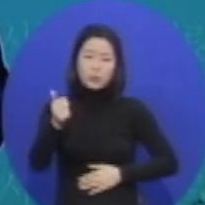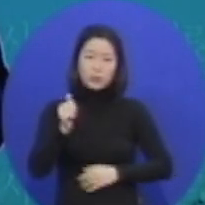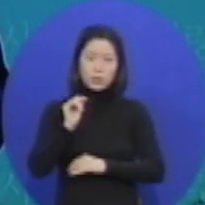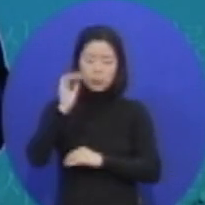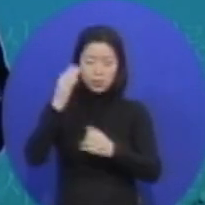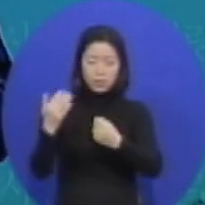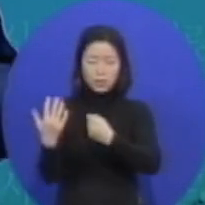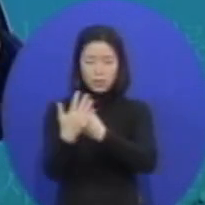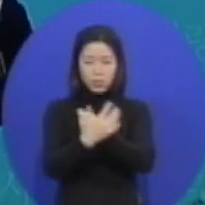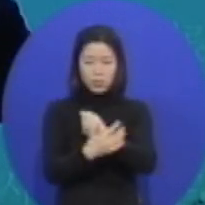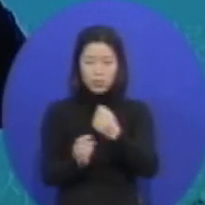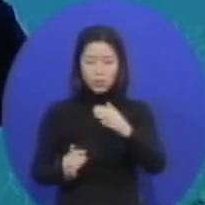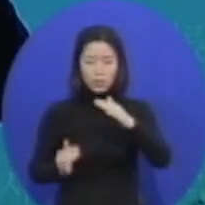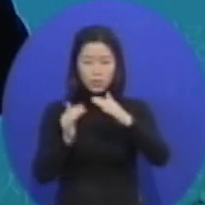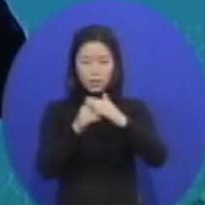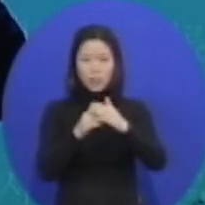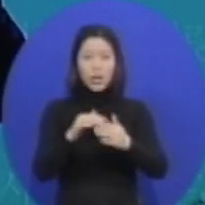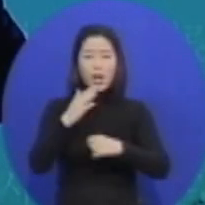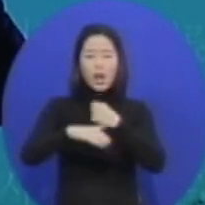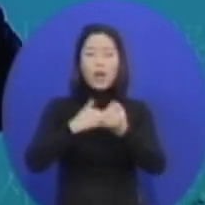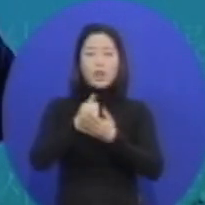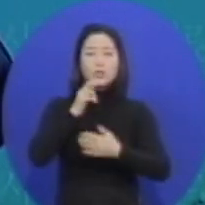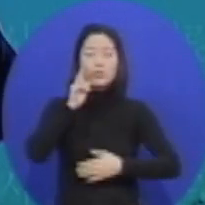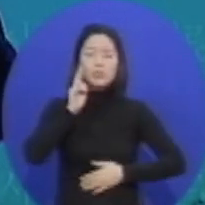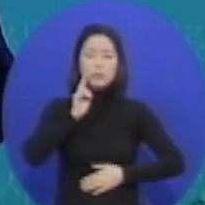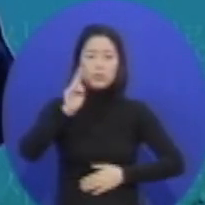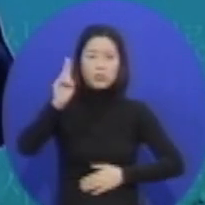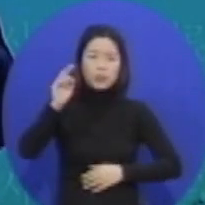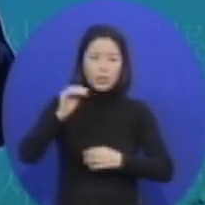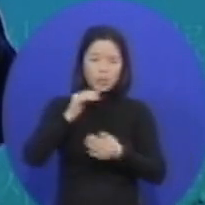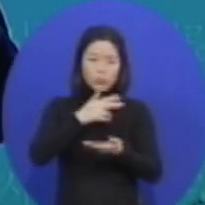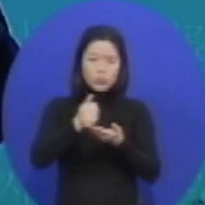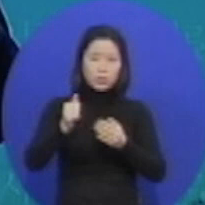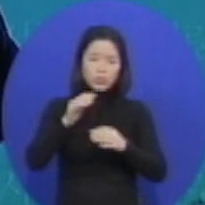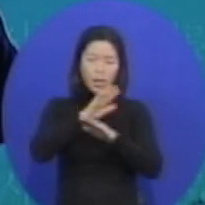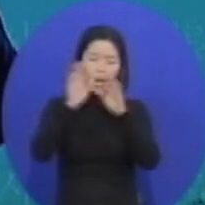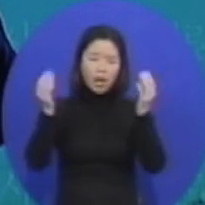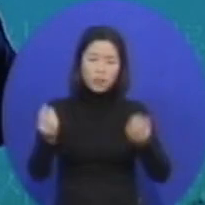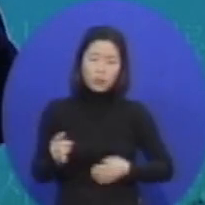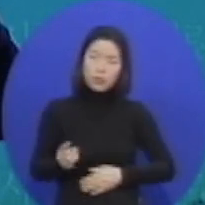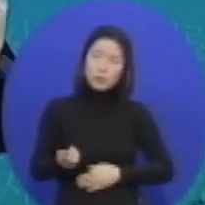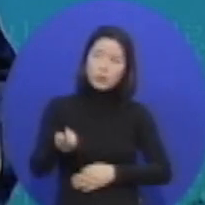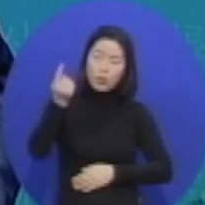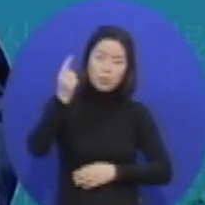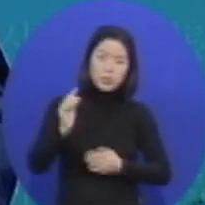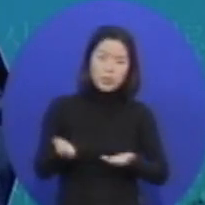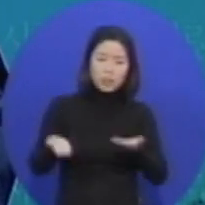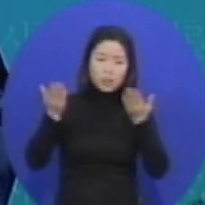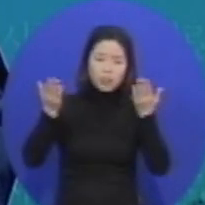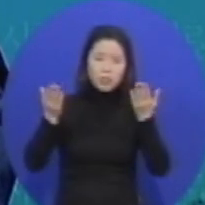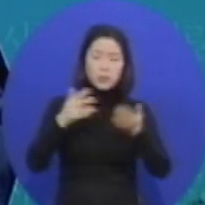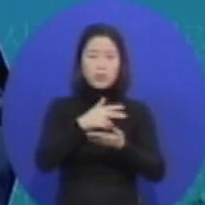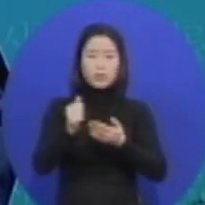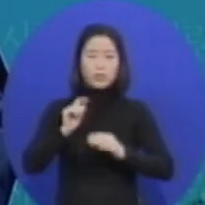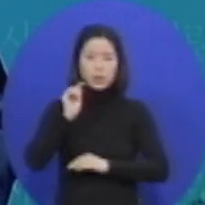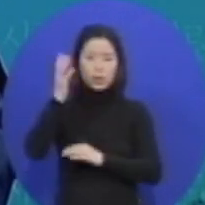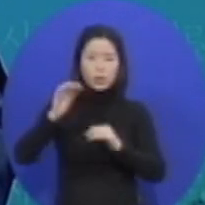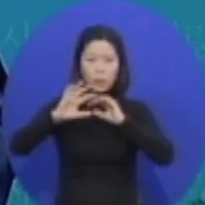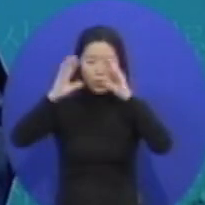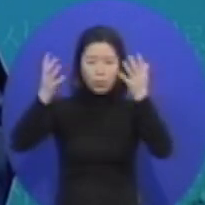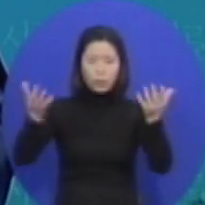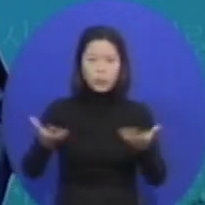하나님이여 주는 하늘 위에 높이 들리며 주에 영광이 원색의 의해 높아지기를 원하나이다